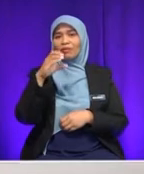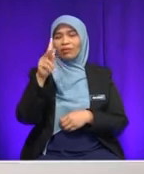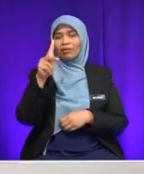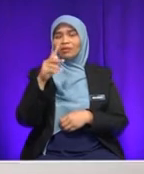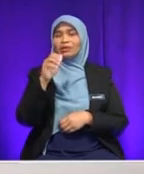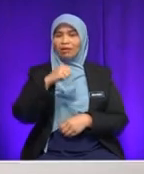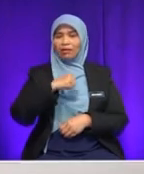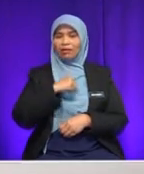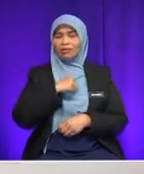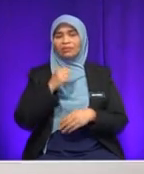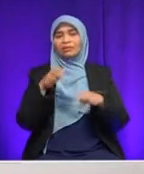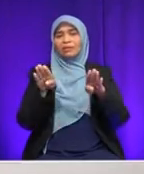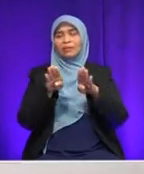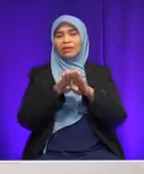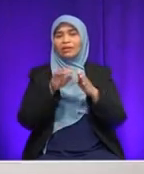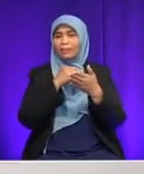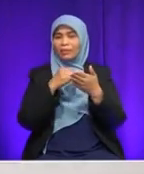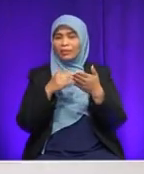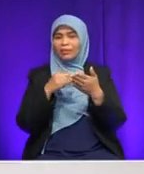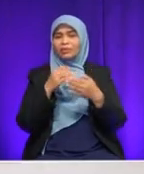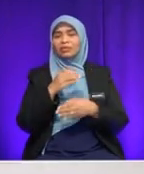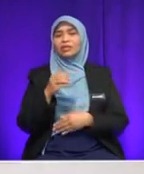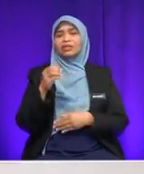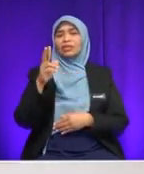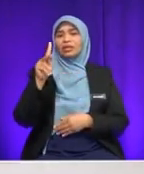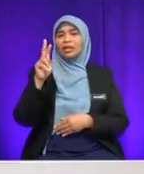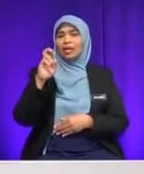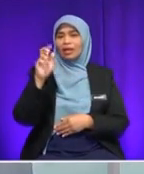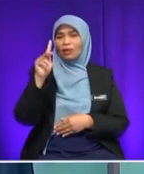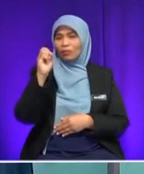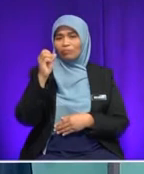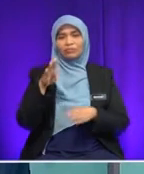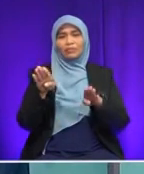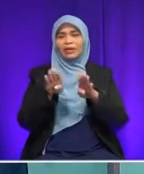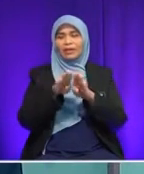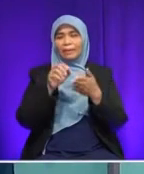dan juga Diamond Kreko sebagai penulis. Ya. Okey, dan